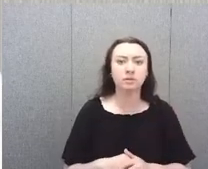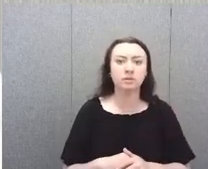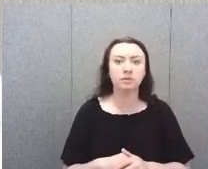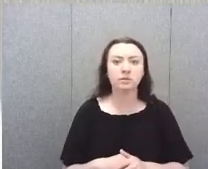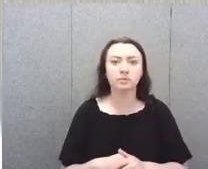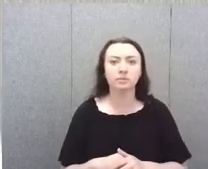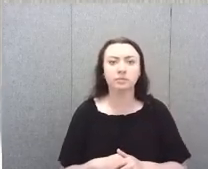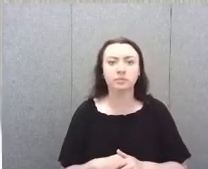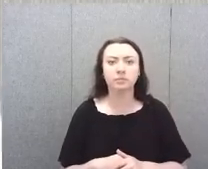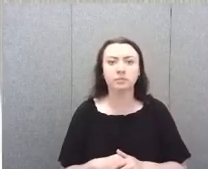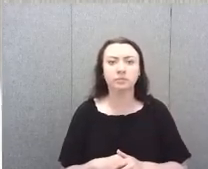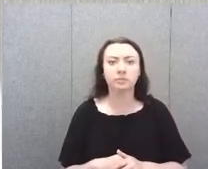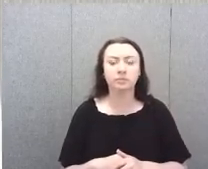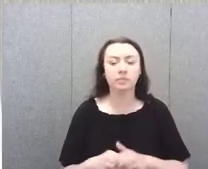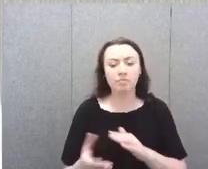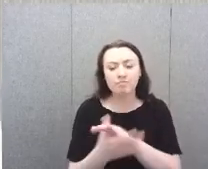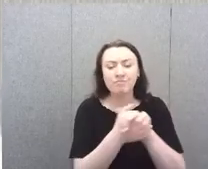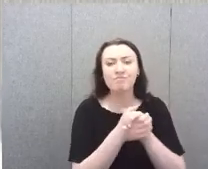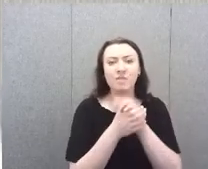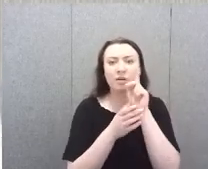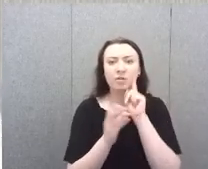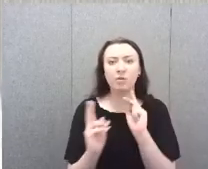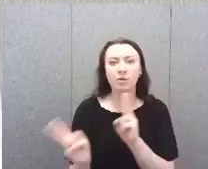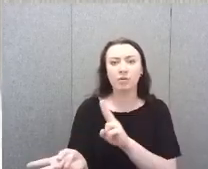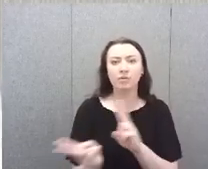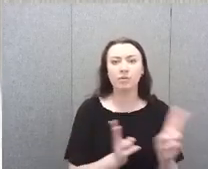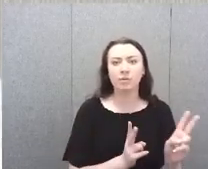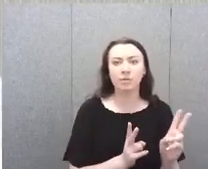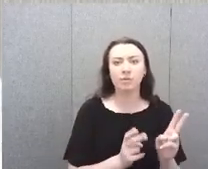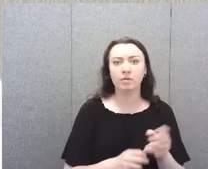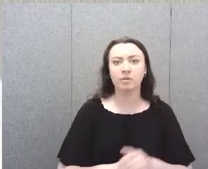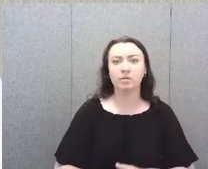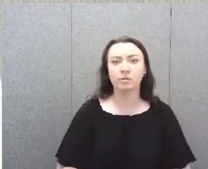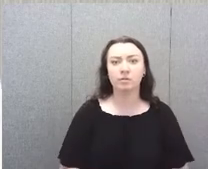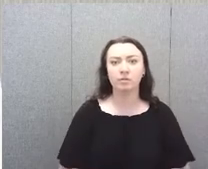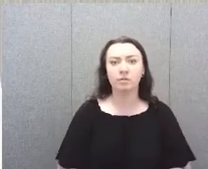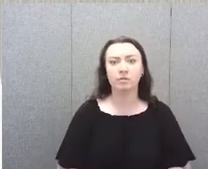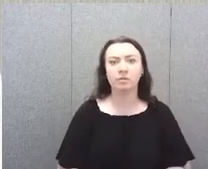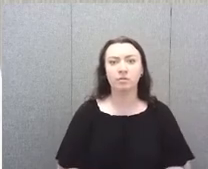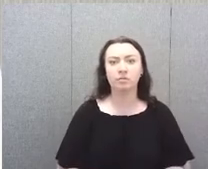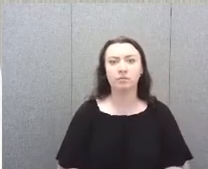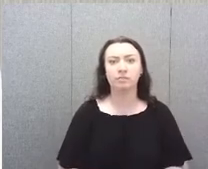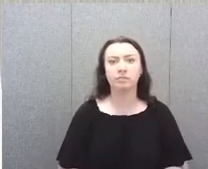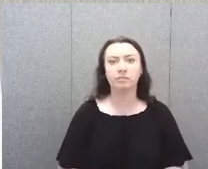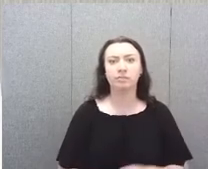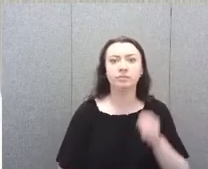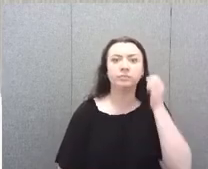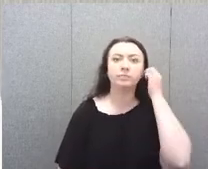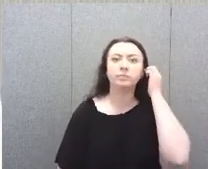И они выполняют ее для того, чтобы сохранить мир в мире.